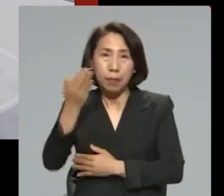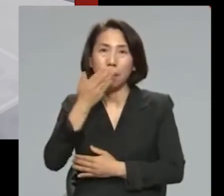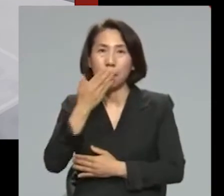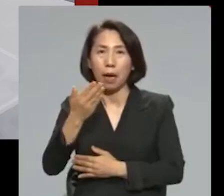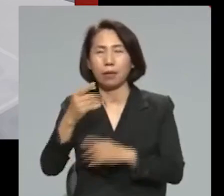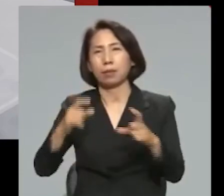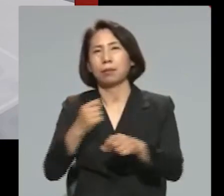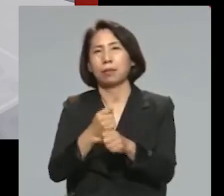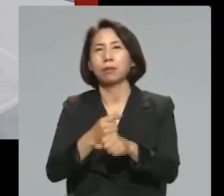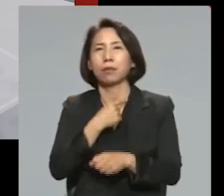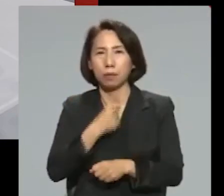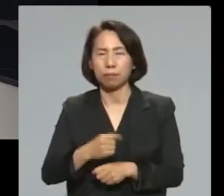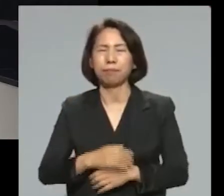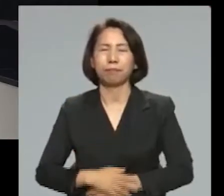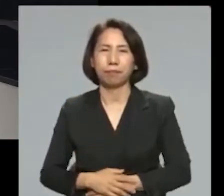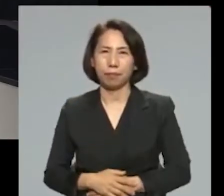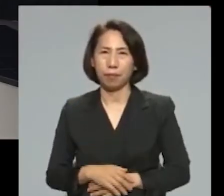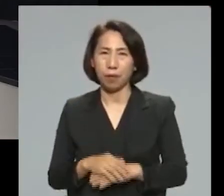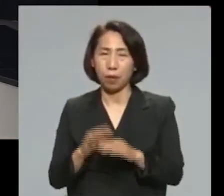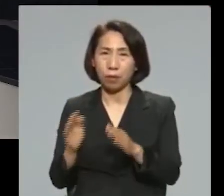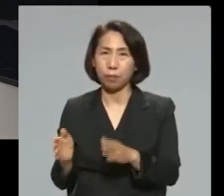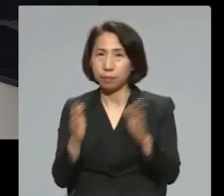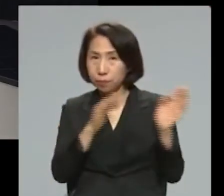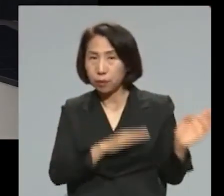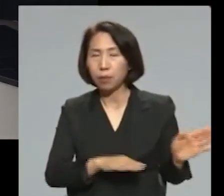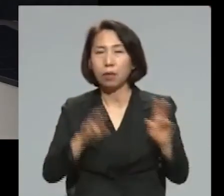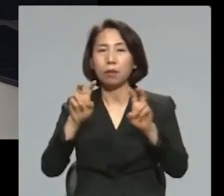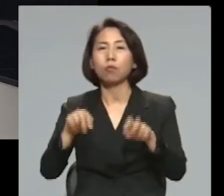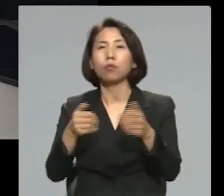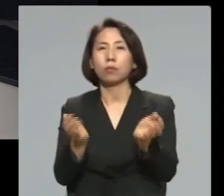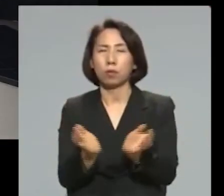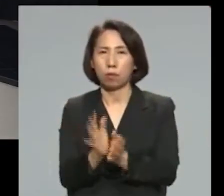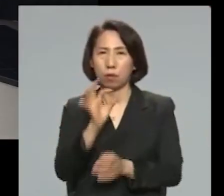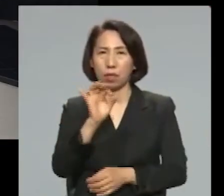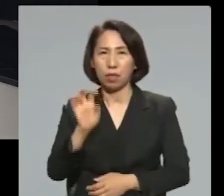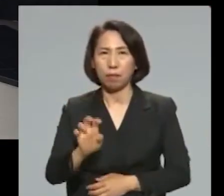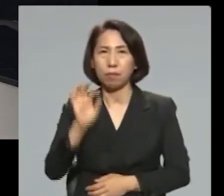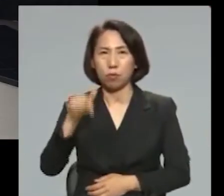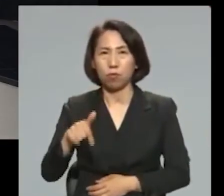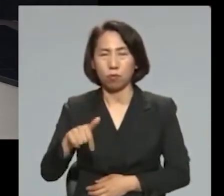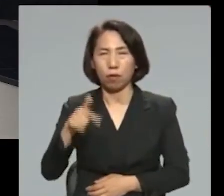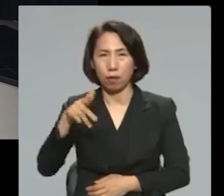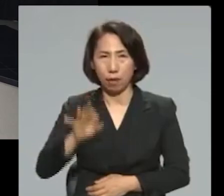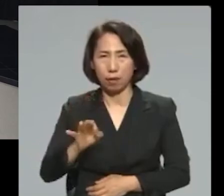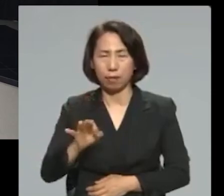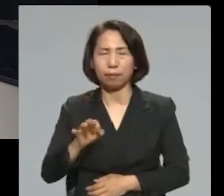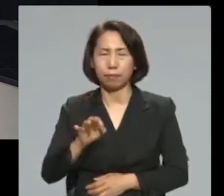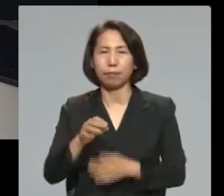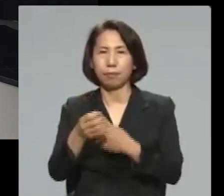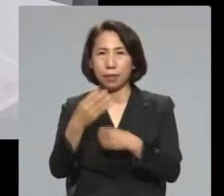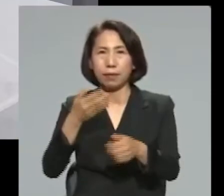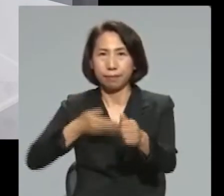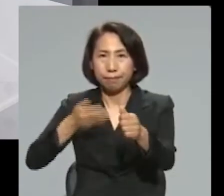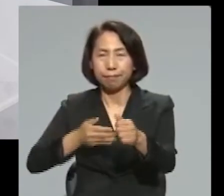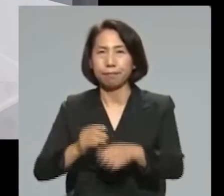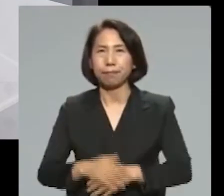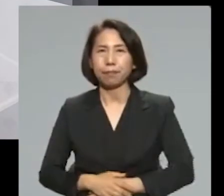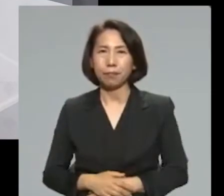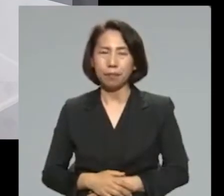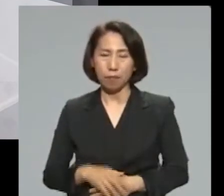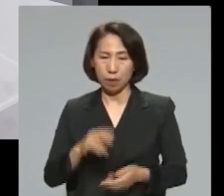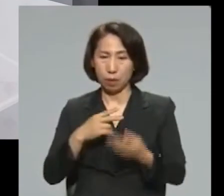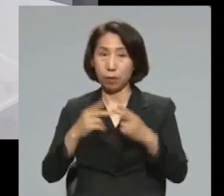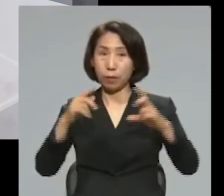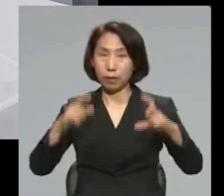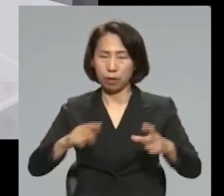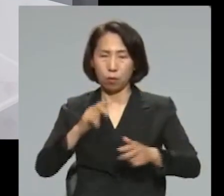네, 좋습니다. 이번에는 무소속 이묵강 후보께 답변 기회를 드리겠습니다. 우리 군의 공단